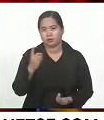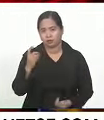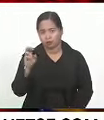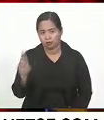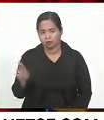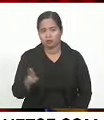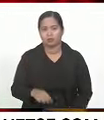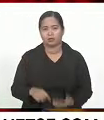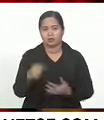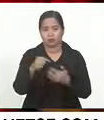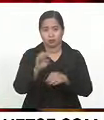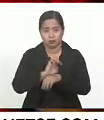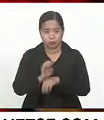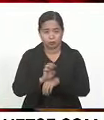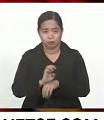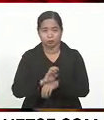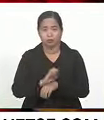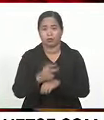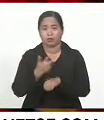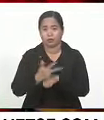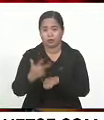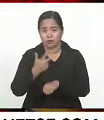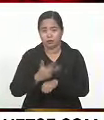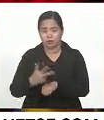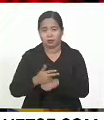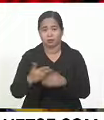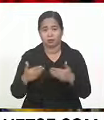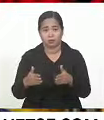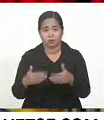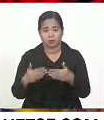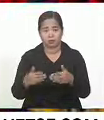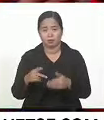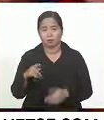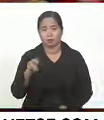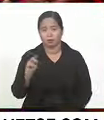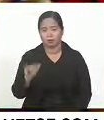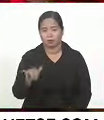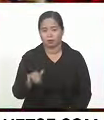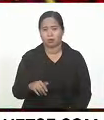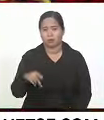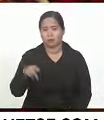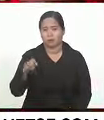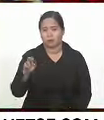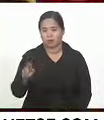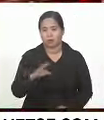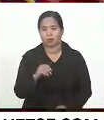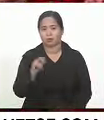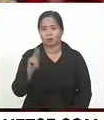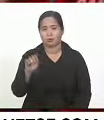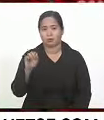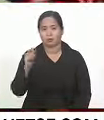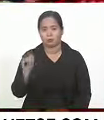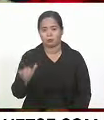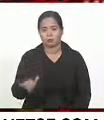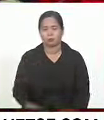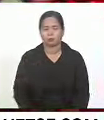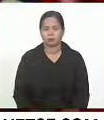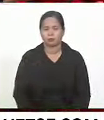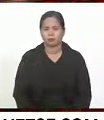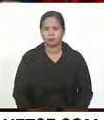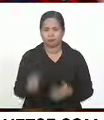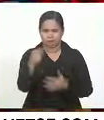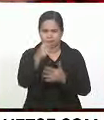Republic, Ecuador, Guatemala, Panama, Paraguay, Peru at Uruguay. Sinabi